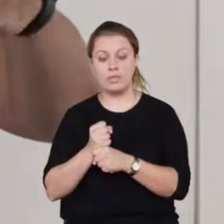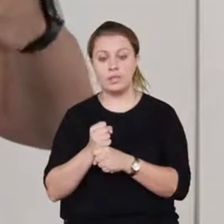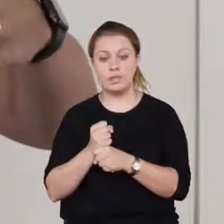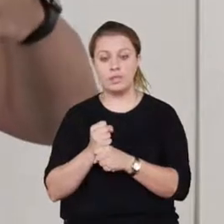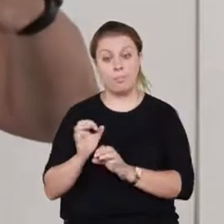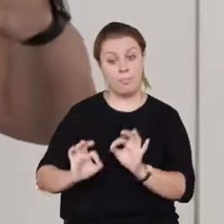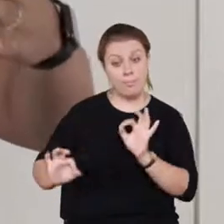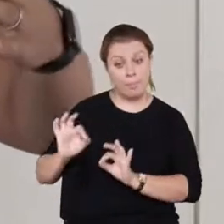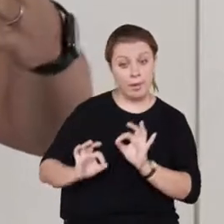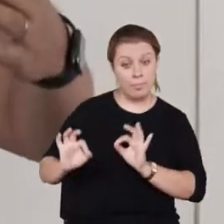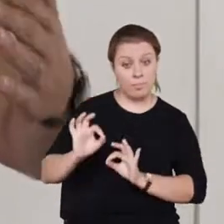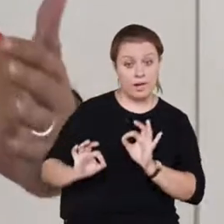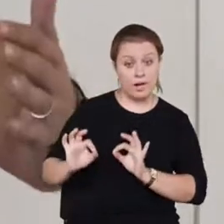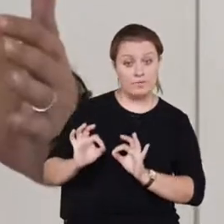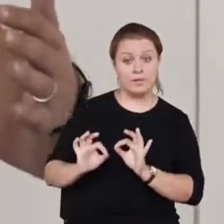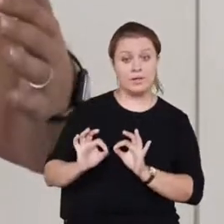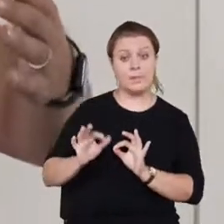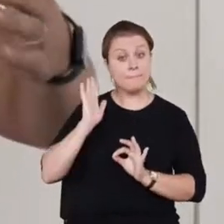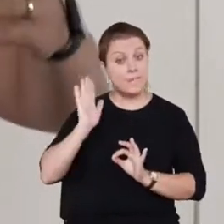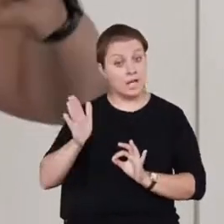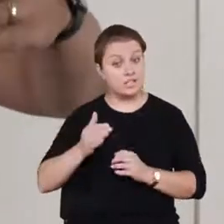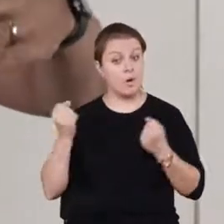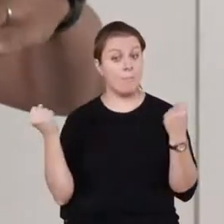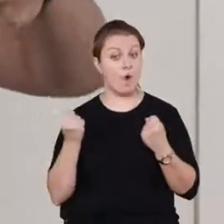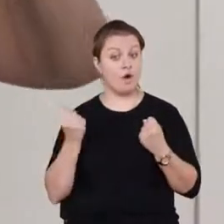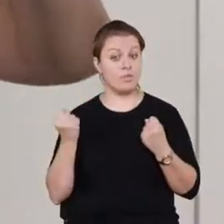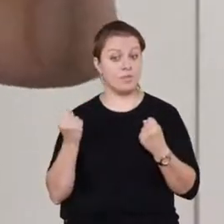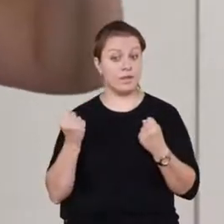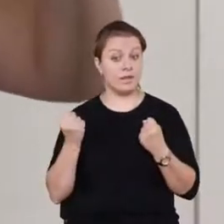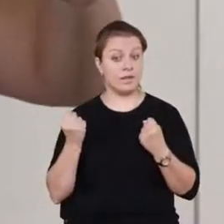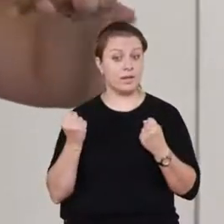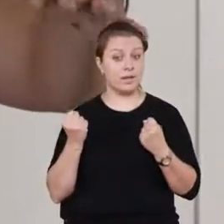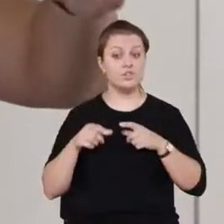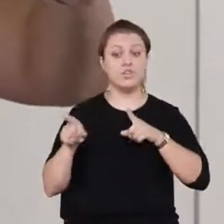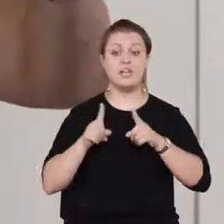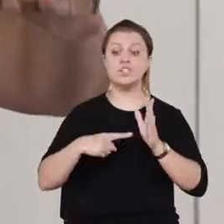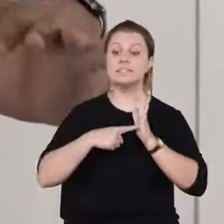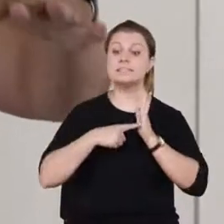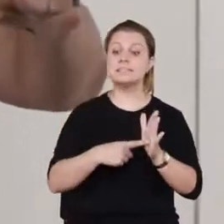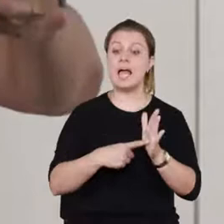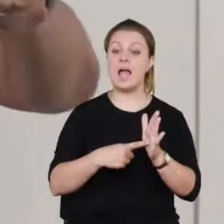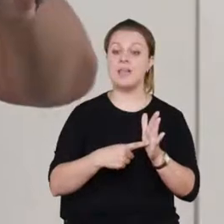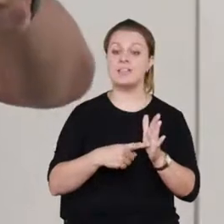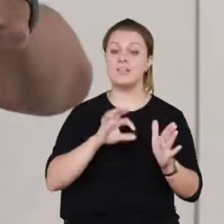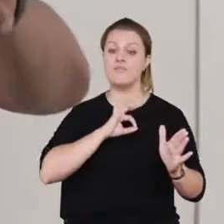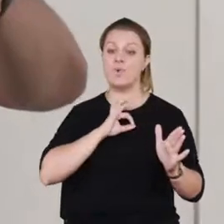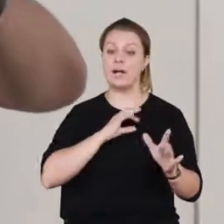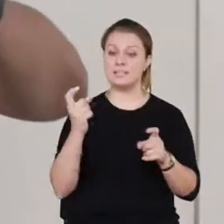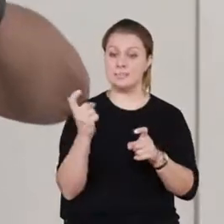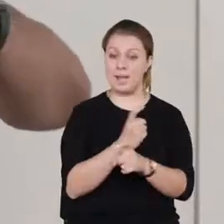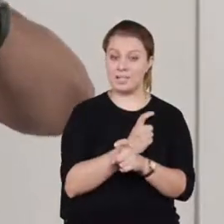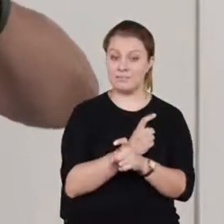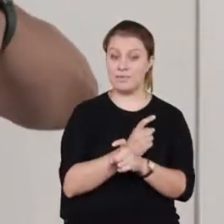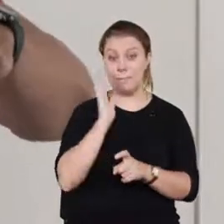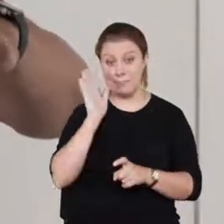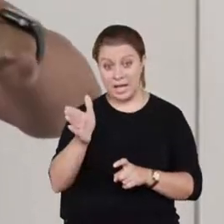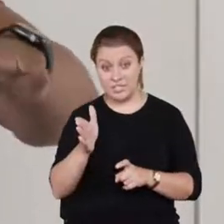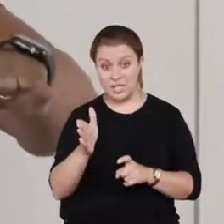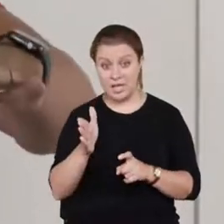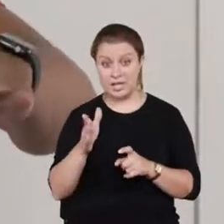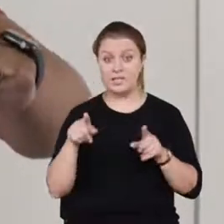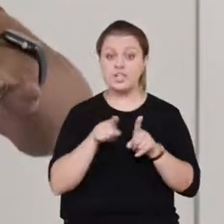ona się poprawi bardziej, w sensie, czy cel, którym jest budowa własnego państwa, nie wyprze celu istotnego, czyli poprawy